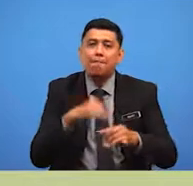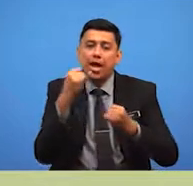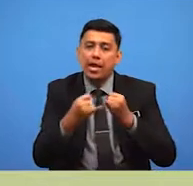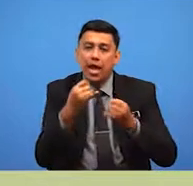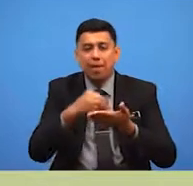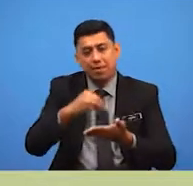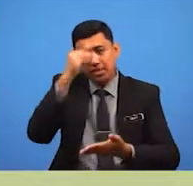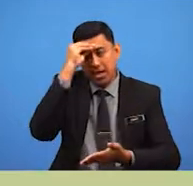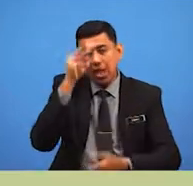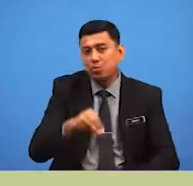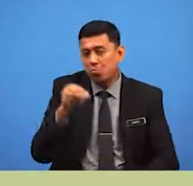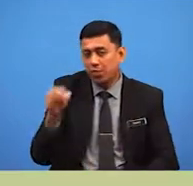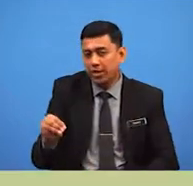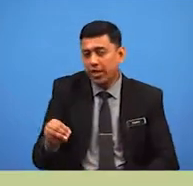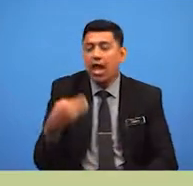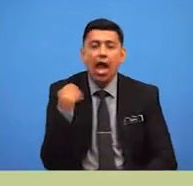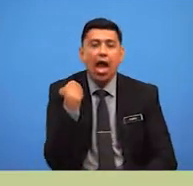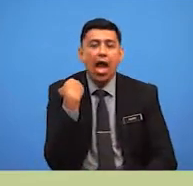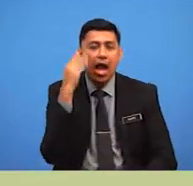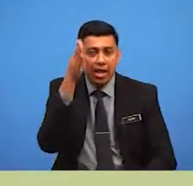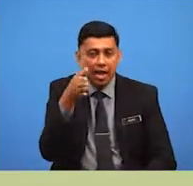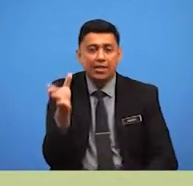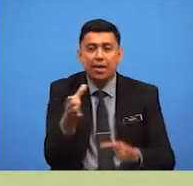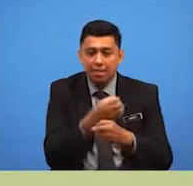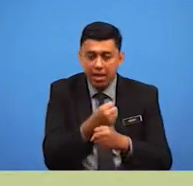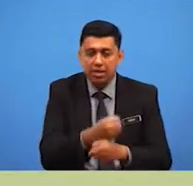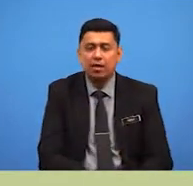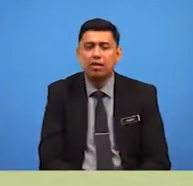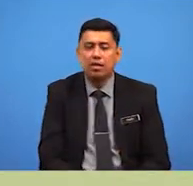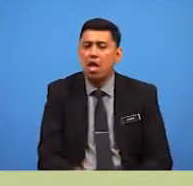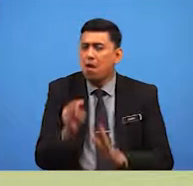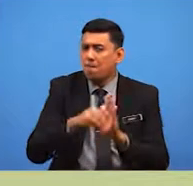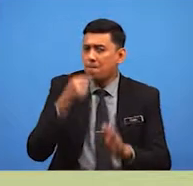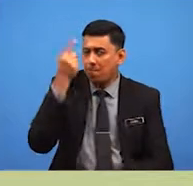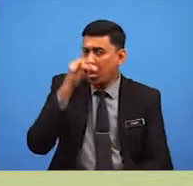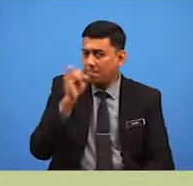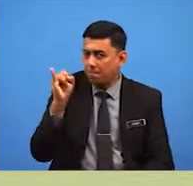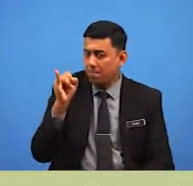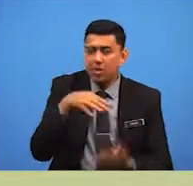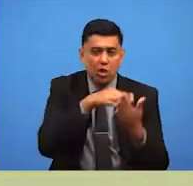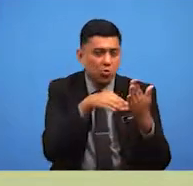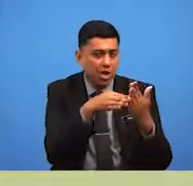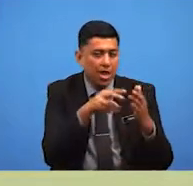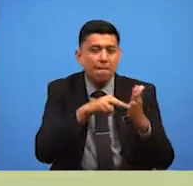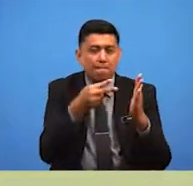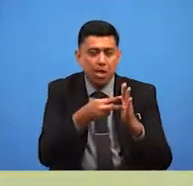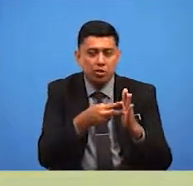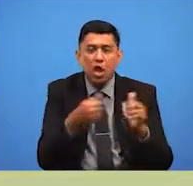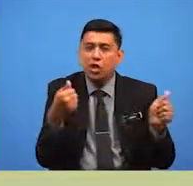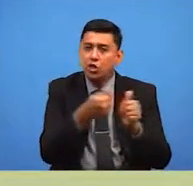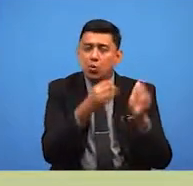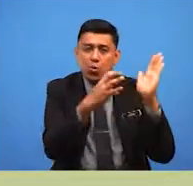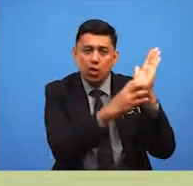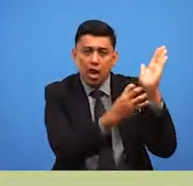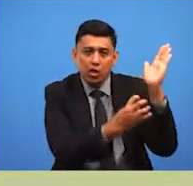pembelajaran, murid-murid akan dapat pertama, memahami huraian maksud setiap rangkap